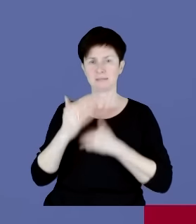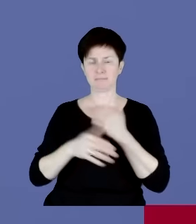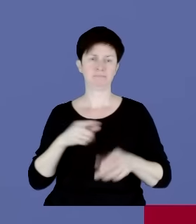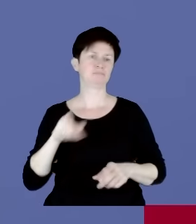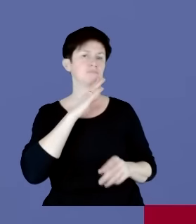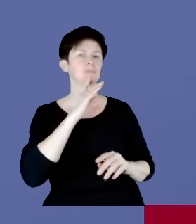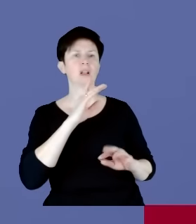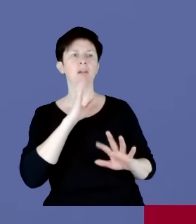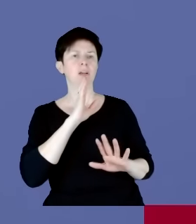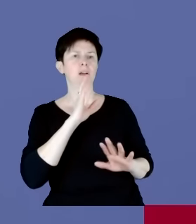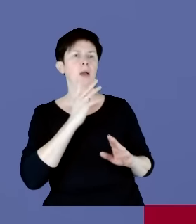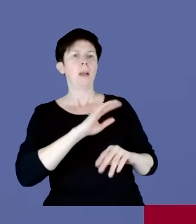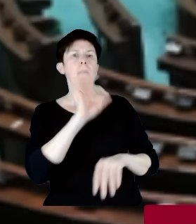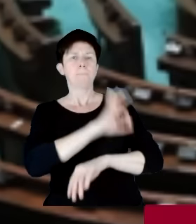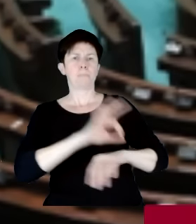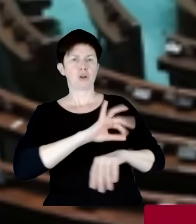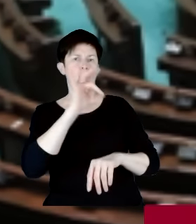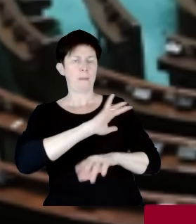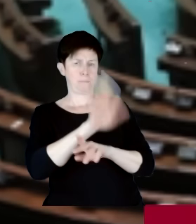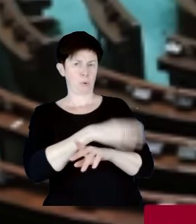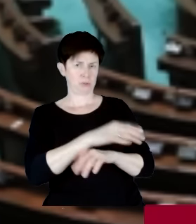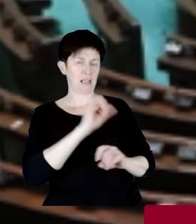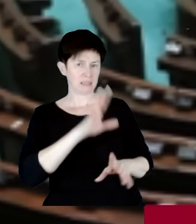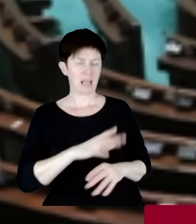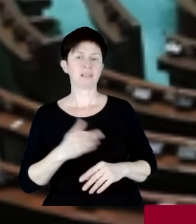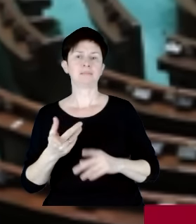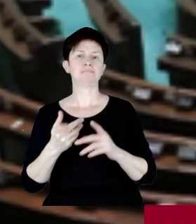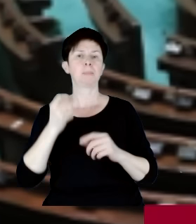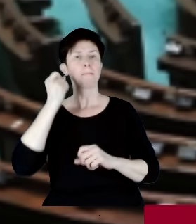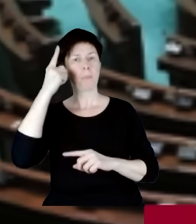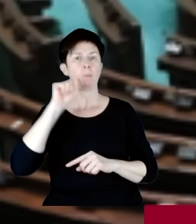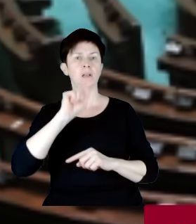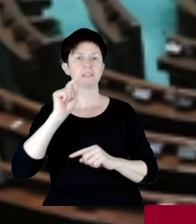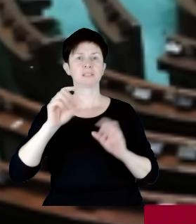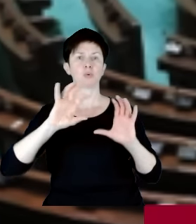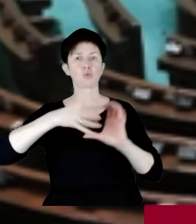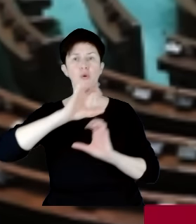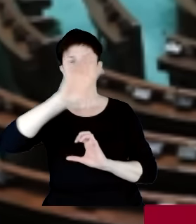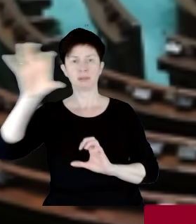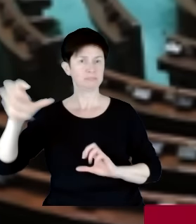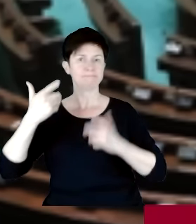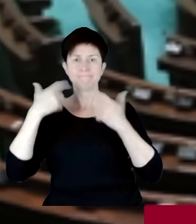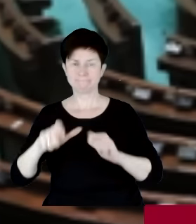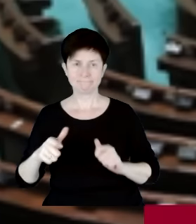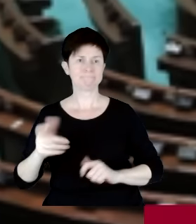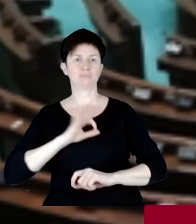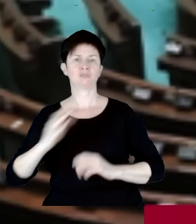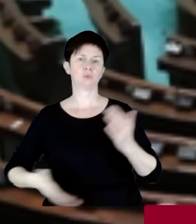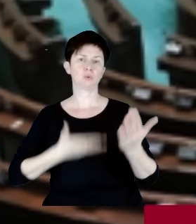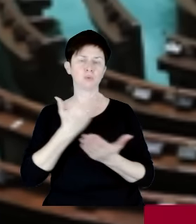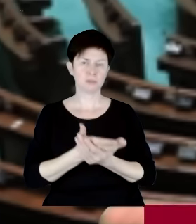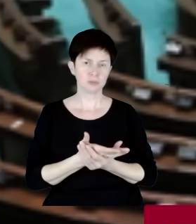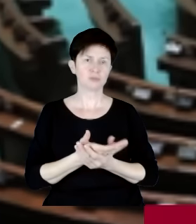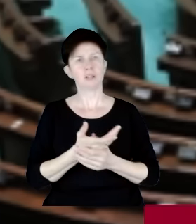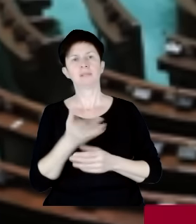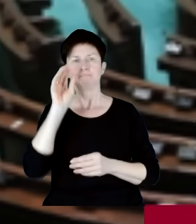ponieważ wiedzą, że nie ma zgody w koalicji na przeforsowanie pomysłów poszczególnych formacji, więc składają jako swoje projekty ustaw, żeby było, że coś złożyli,